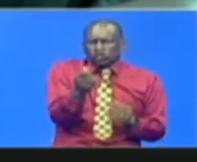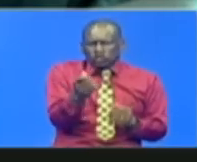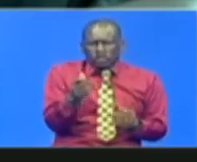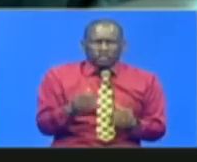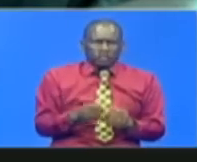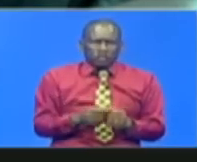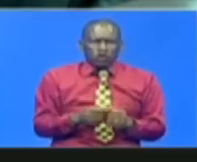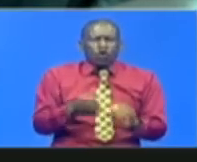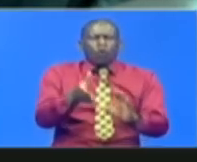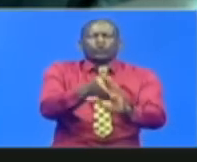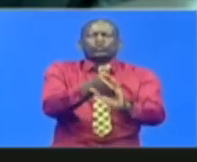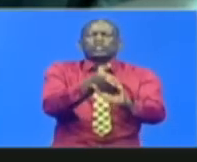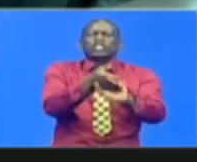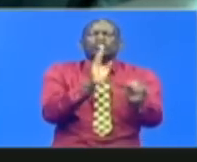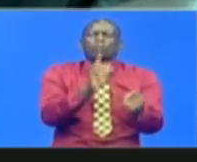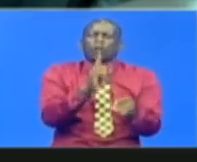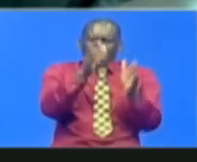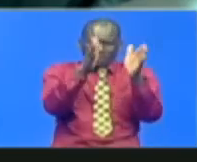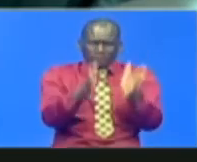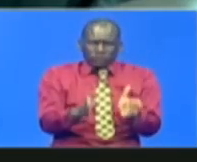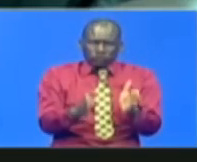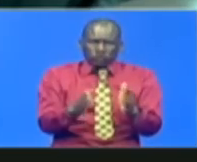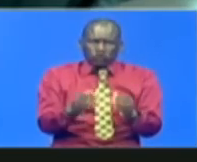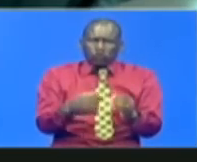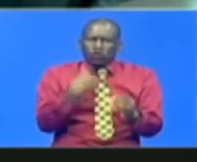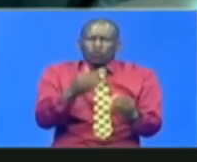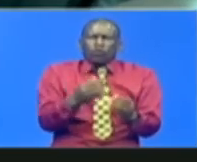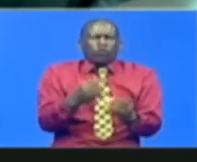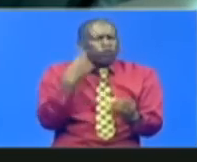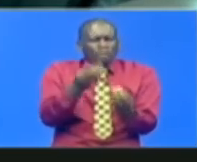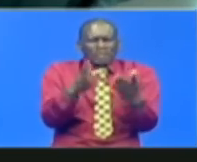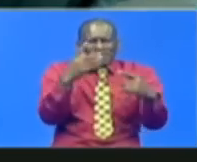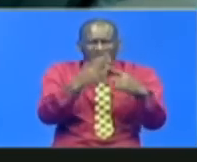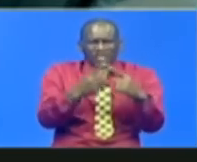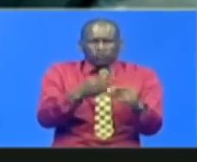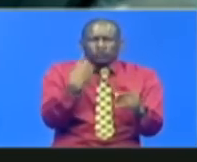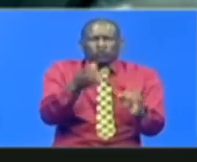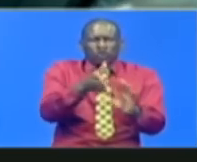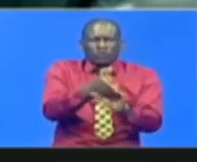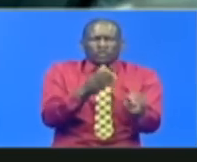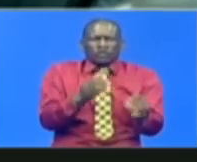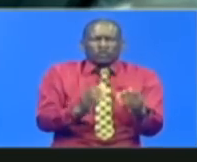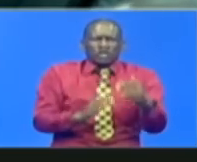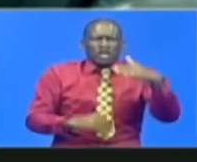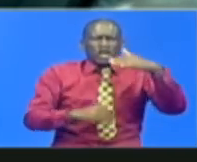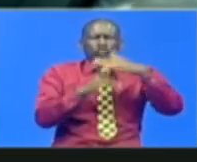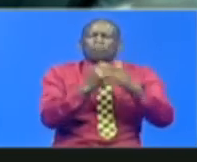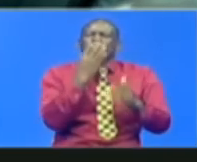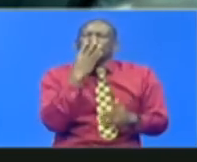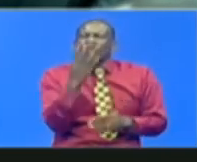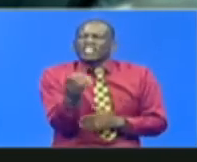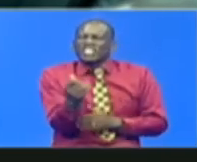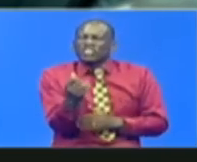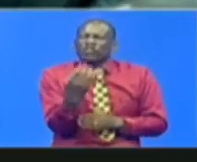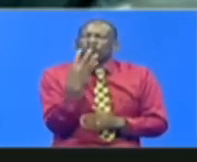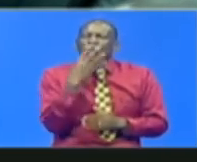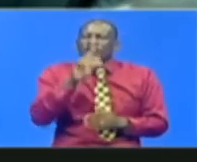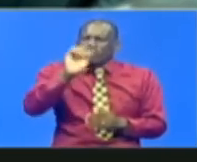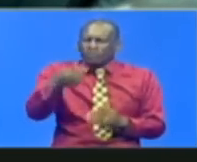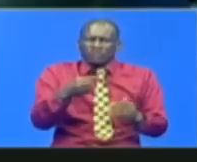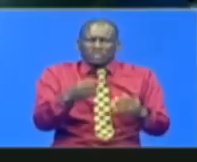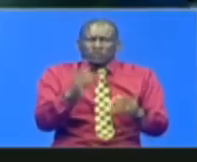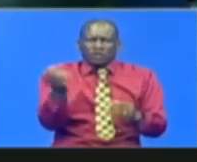being withdrawn by an individual who over the years was only withdrawing 400, a maximum of 400,000 in a